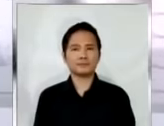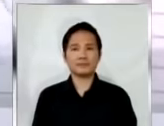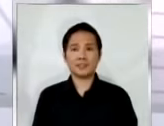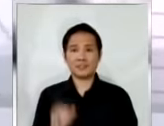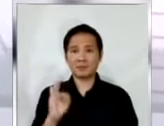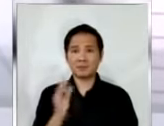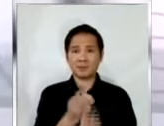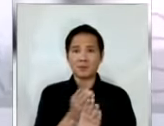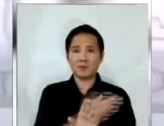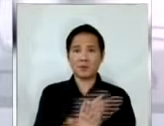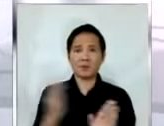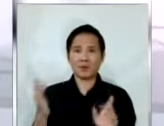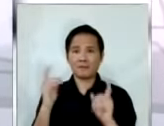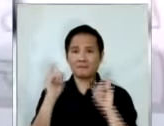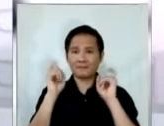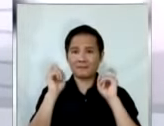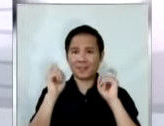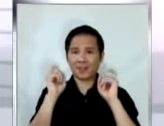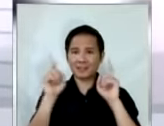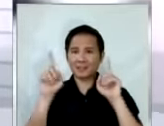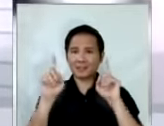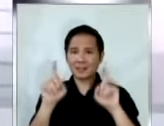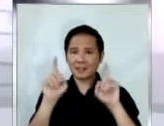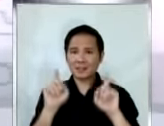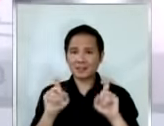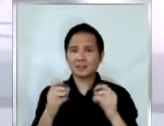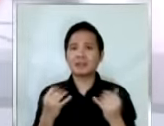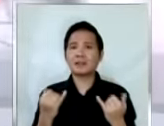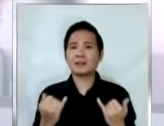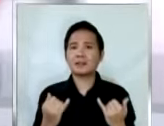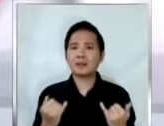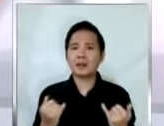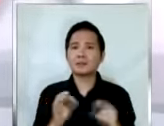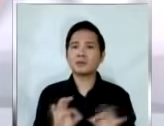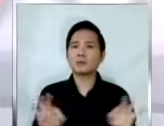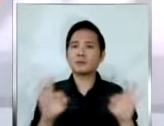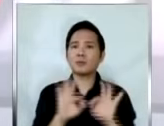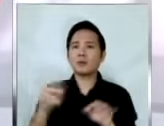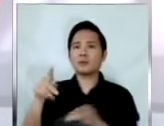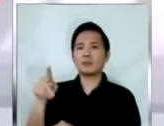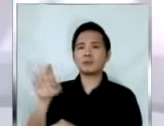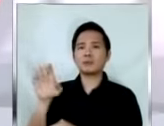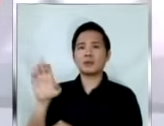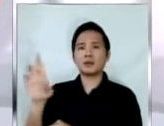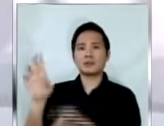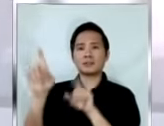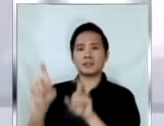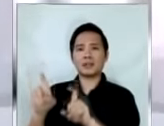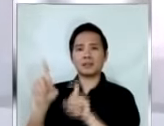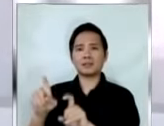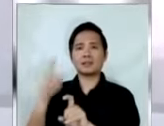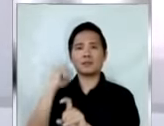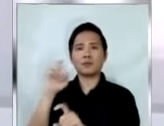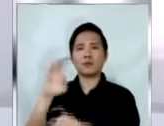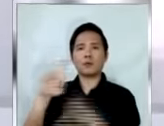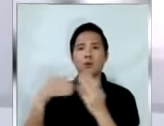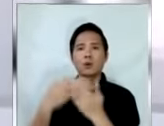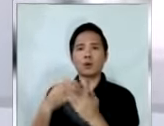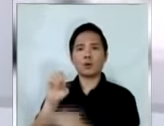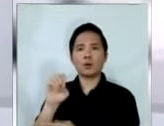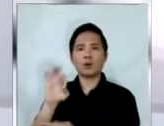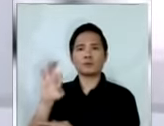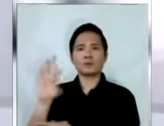test lang, ngayon ang masiguradong PCR test na raw ang gagamitin para sa mga OFW at iba pang stranded sa